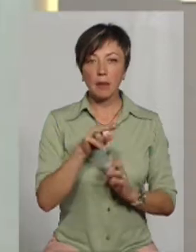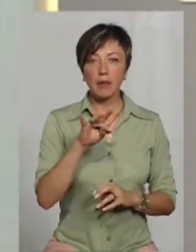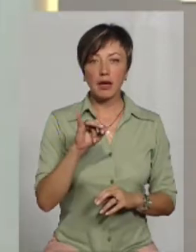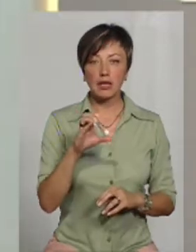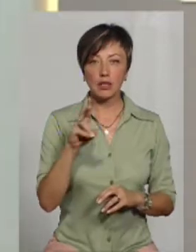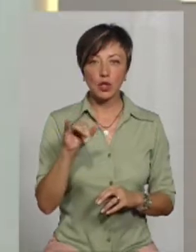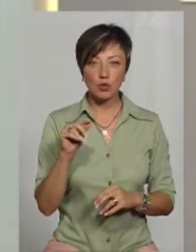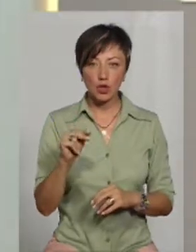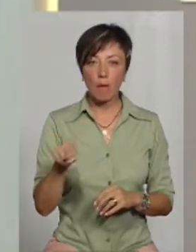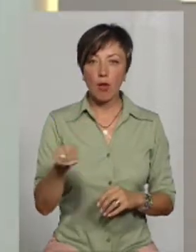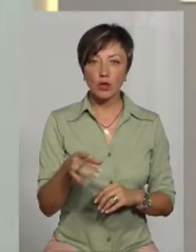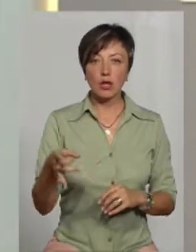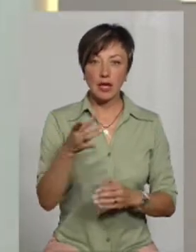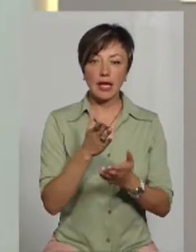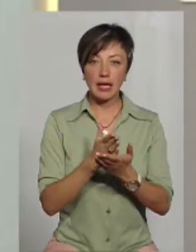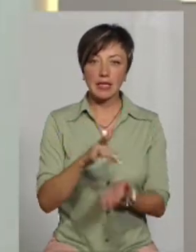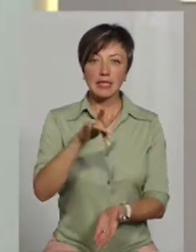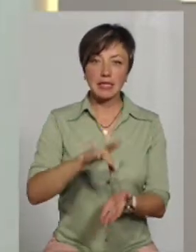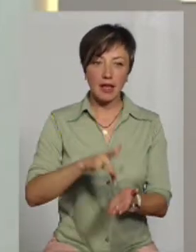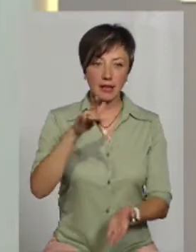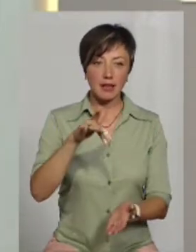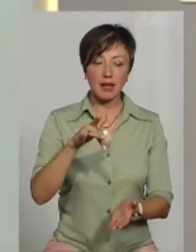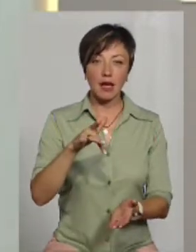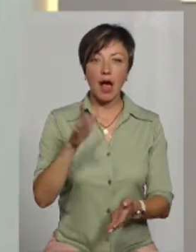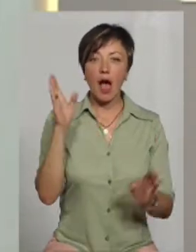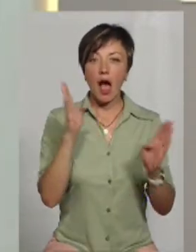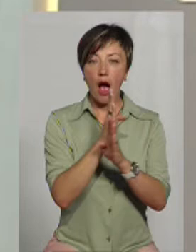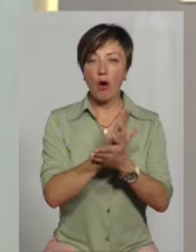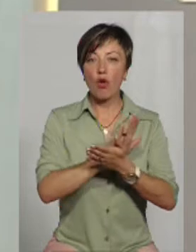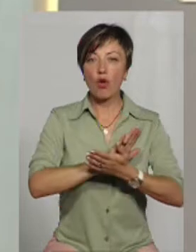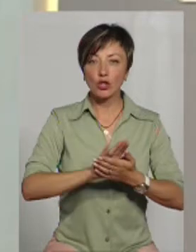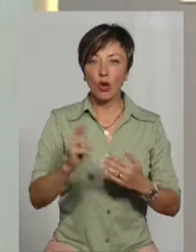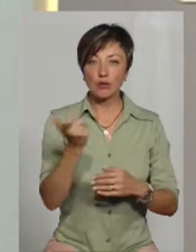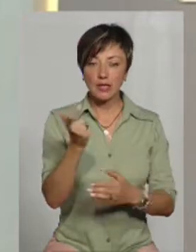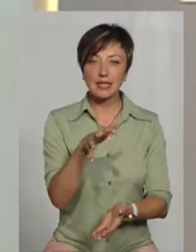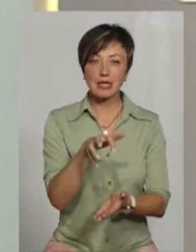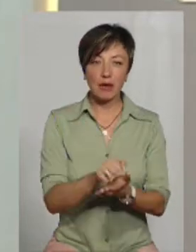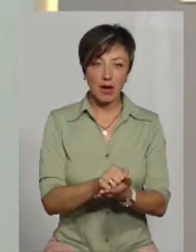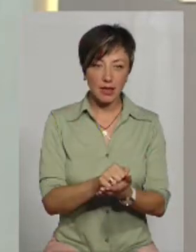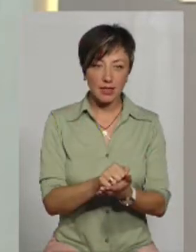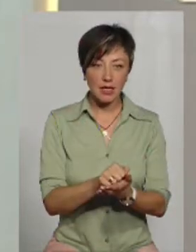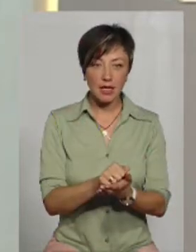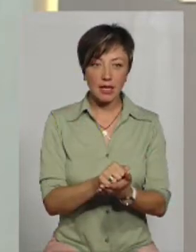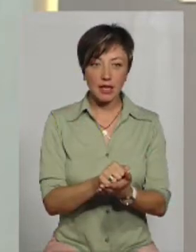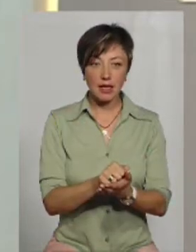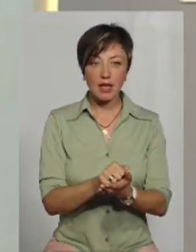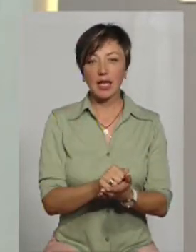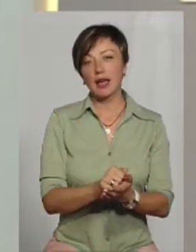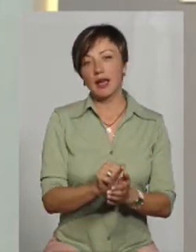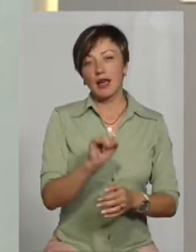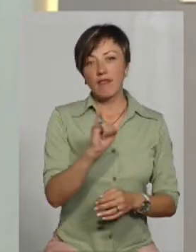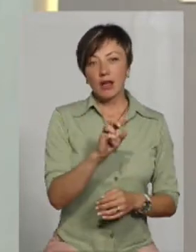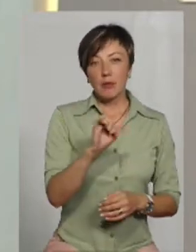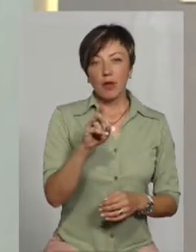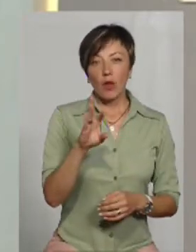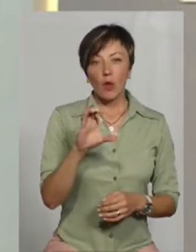району є центр перманентної культури. Екологічним господарством там займається пермадизайнерка